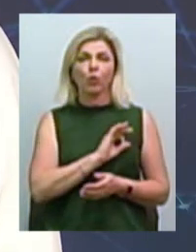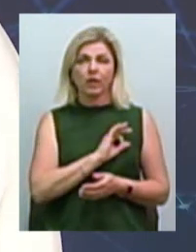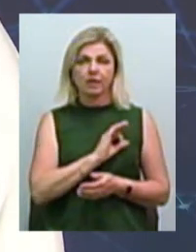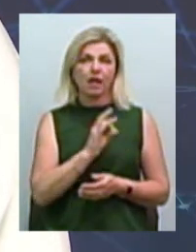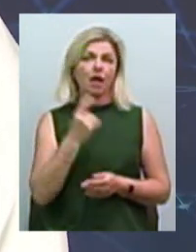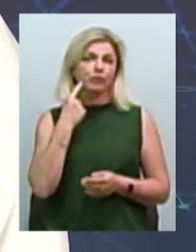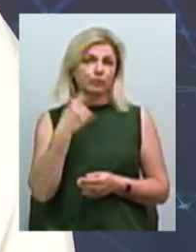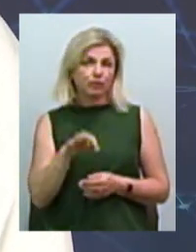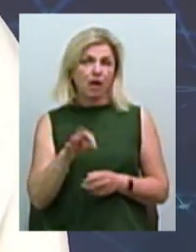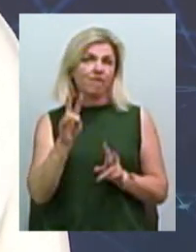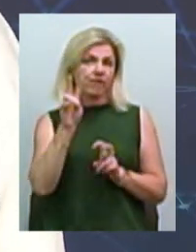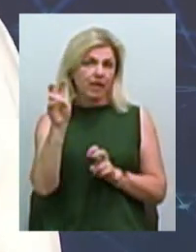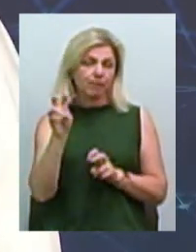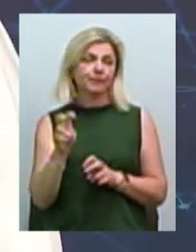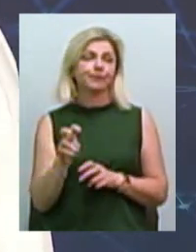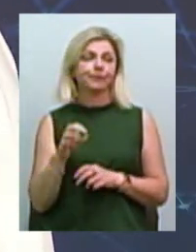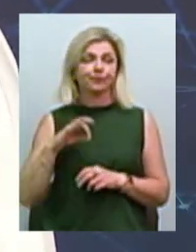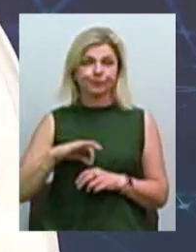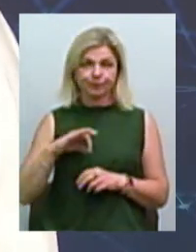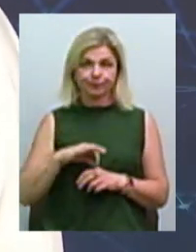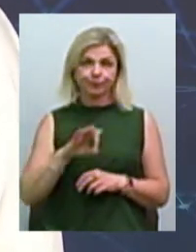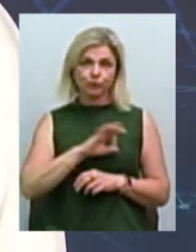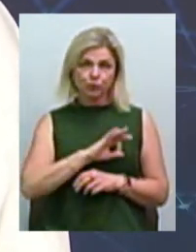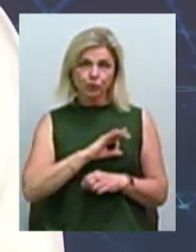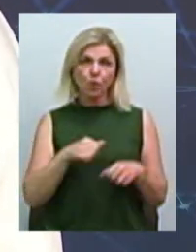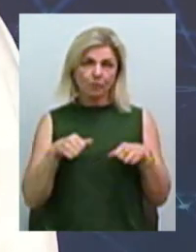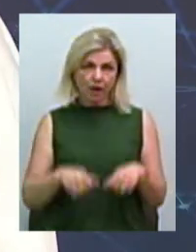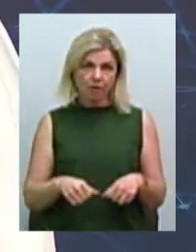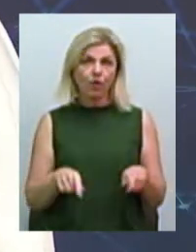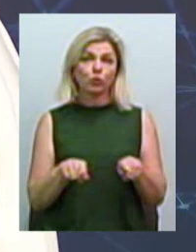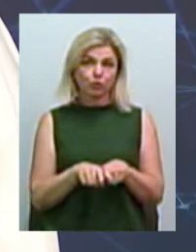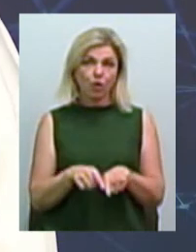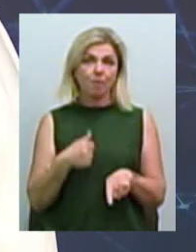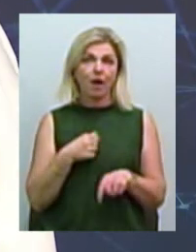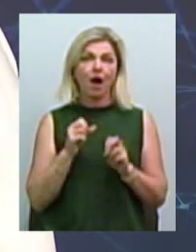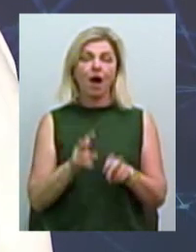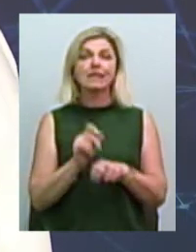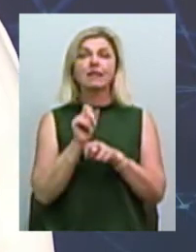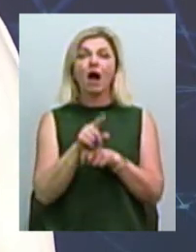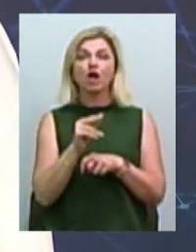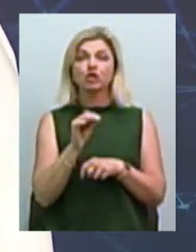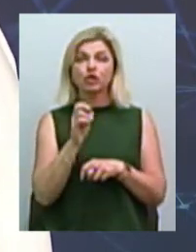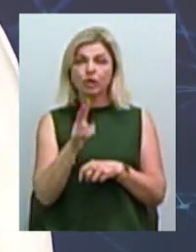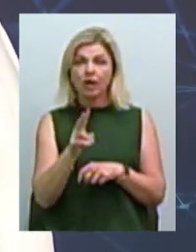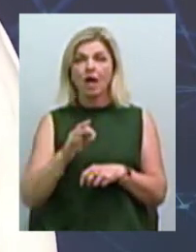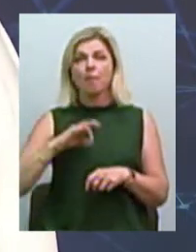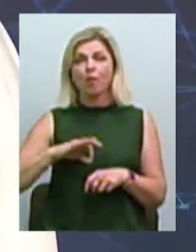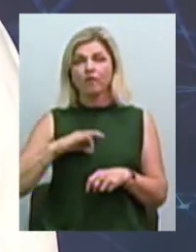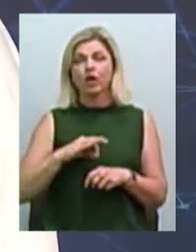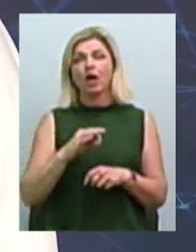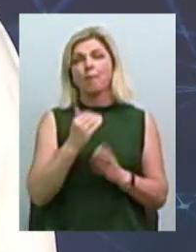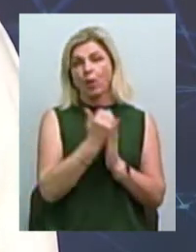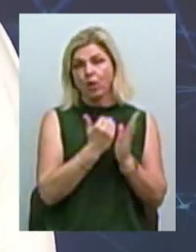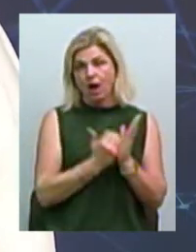підрядники подають в антимонопольний комітет, користуючись юридичними прогалинами. Точно так же ми, як замовник, користуємося не юридичними прогалинами, але